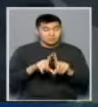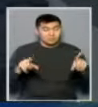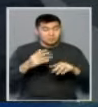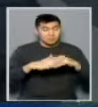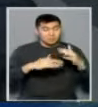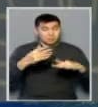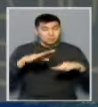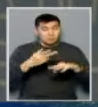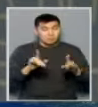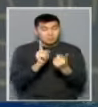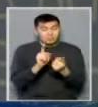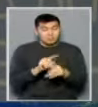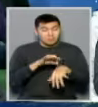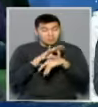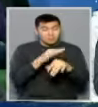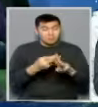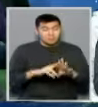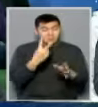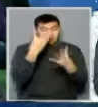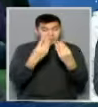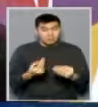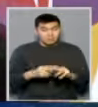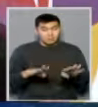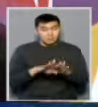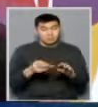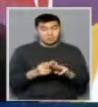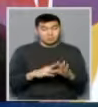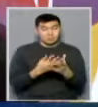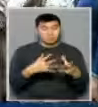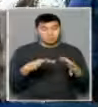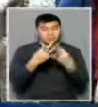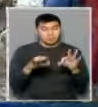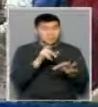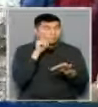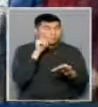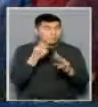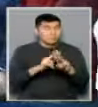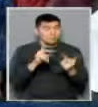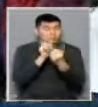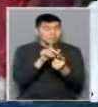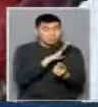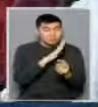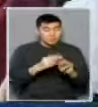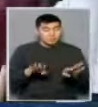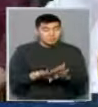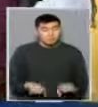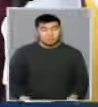саласы қызметкерлерімен кездесу өткізді. Екі күндік сапар аясында ол аудандардағы жастармен де жүздеспекші.